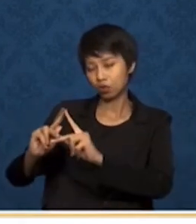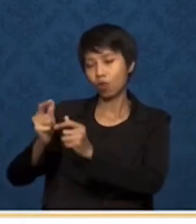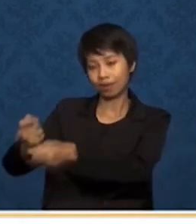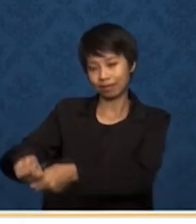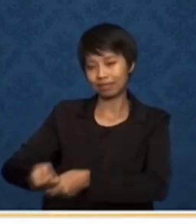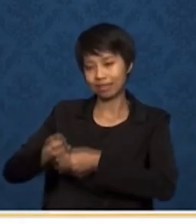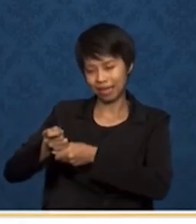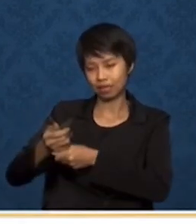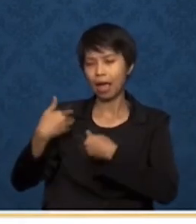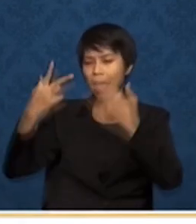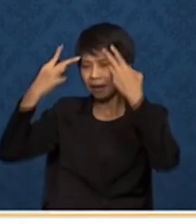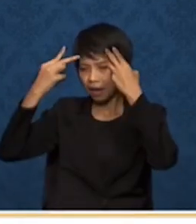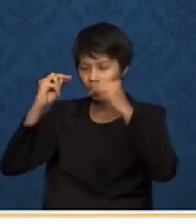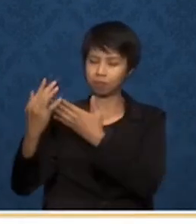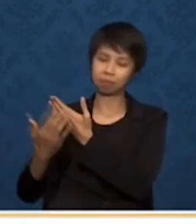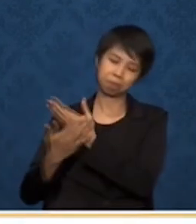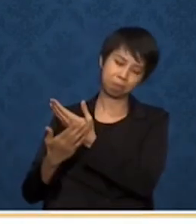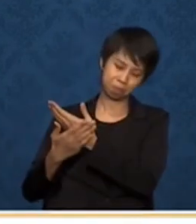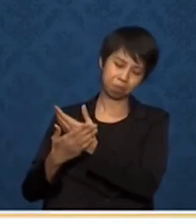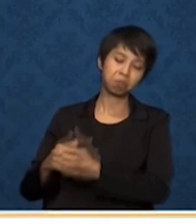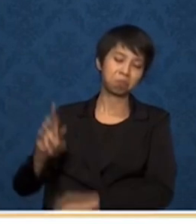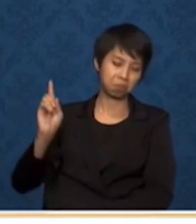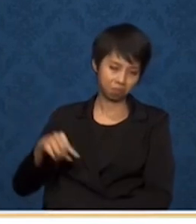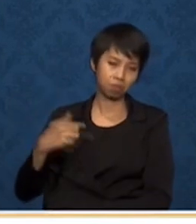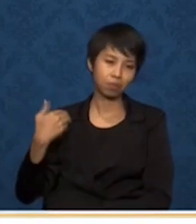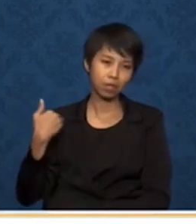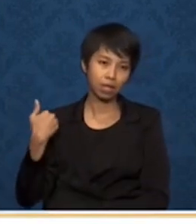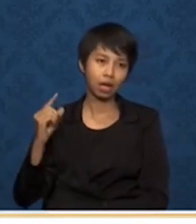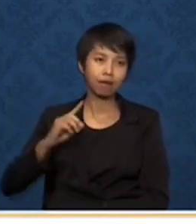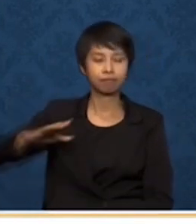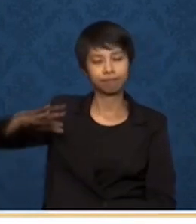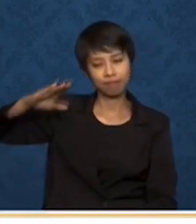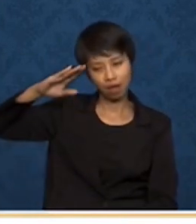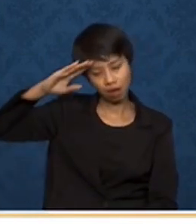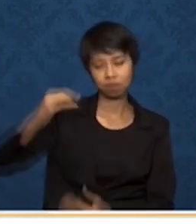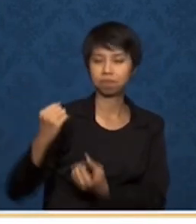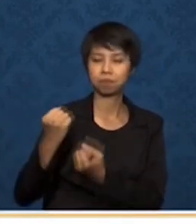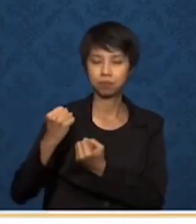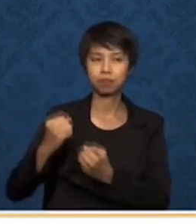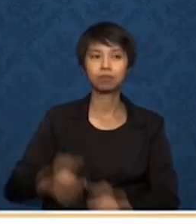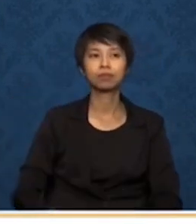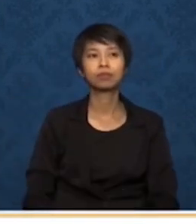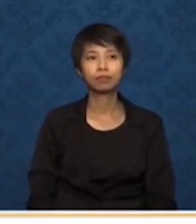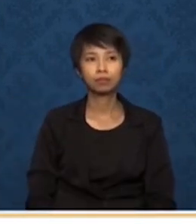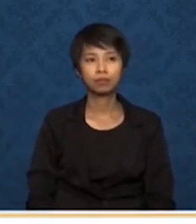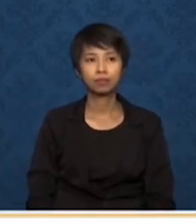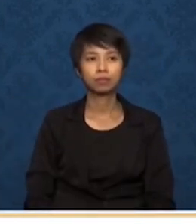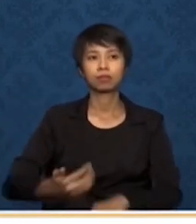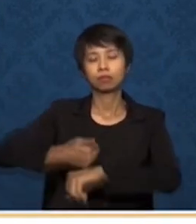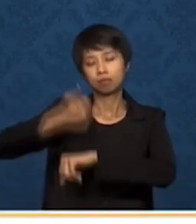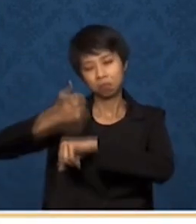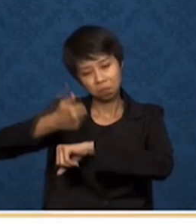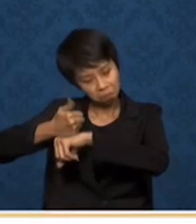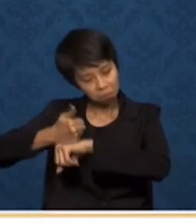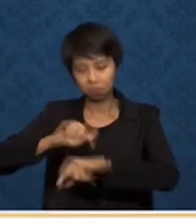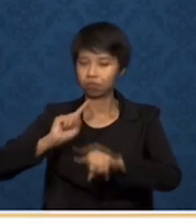กำชับนะครับให้ฝ่ายความมั่นคงทั้งผู้บัญชการทหารบกผบทบผว